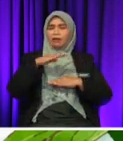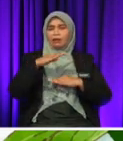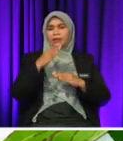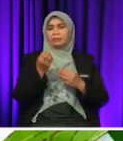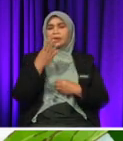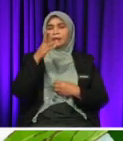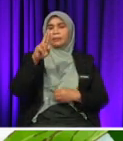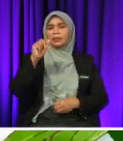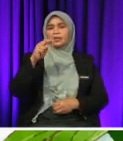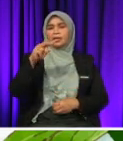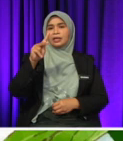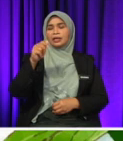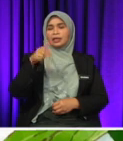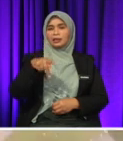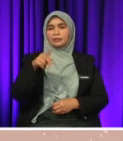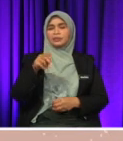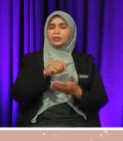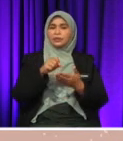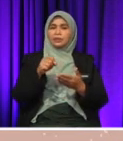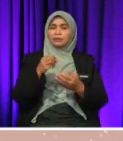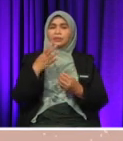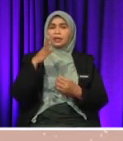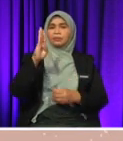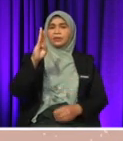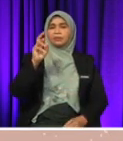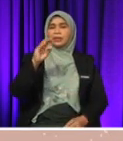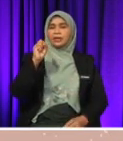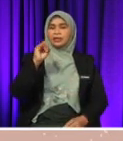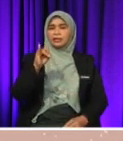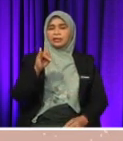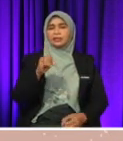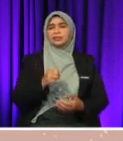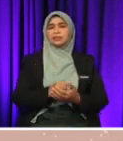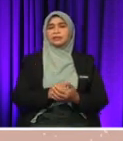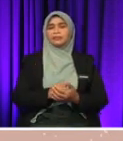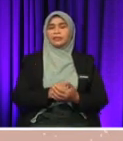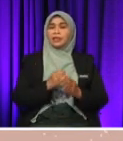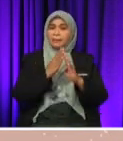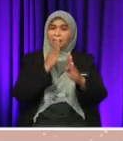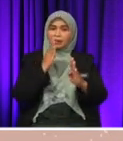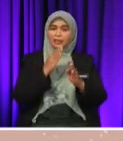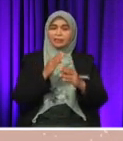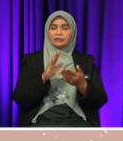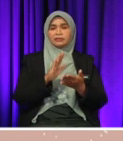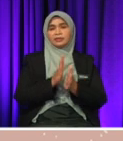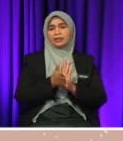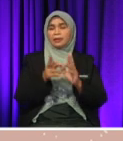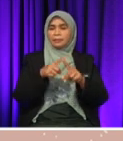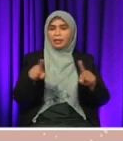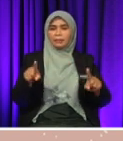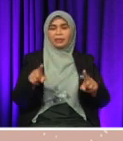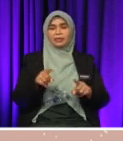perangkat perlu ditulis oleh pengarang berapa baris dalam satu rangkap yang perlu ditulis oleh Prana di pengarang bebas tidak